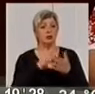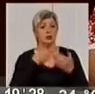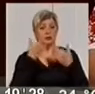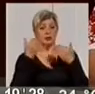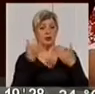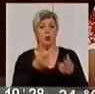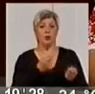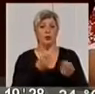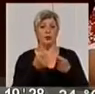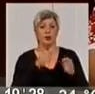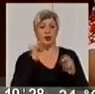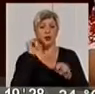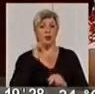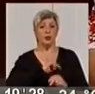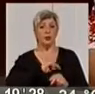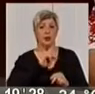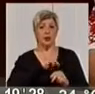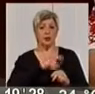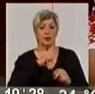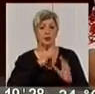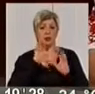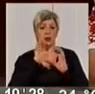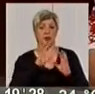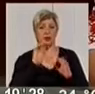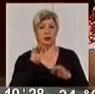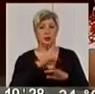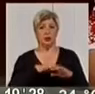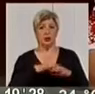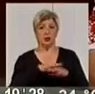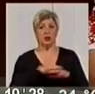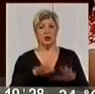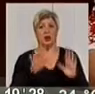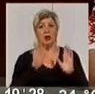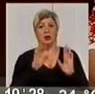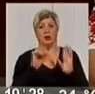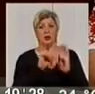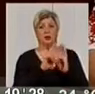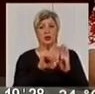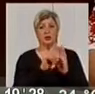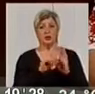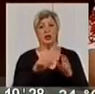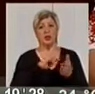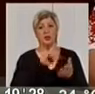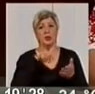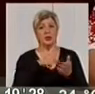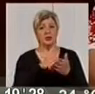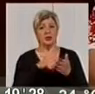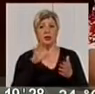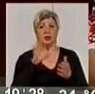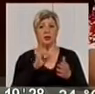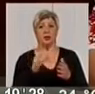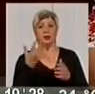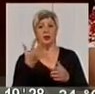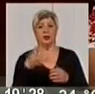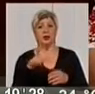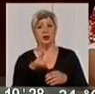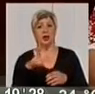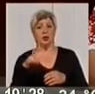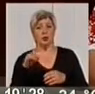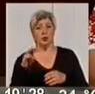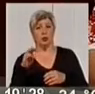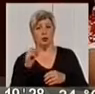соціального захисту населення. У нас тільки в 6 містах там і 2 районах, на сьогодні сім'я і молодь, або освіта, куди